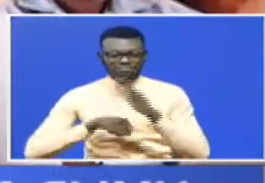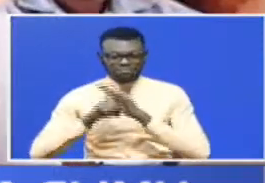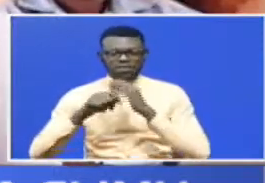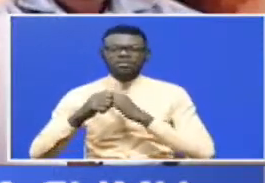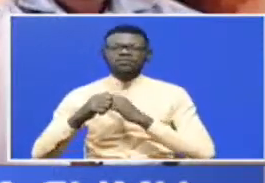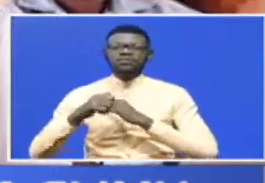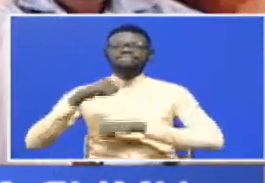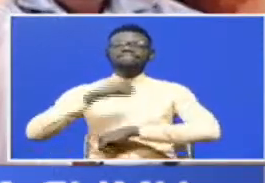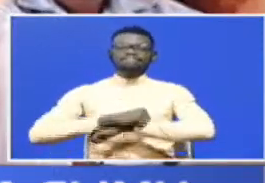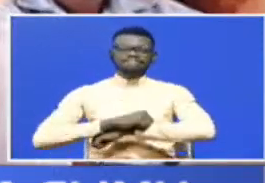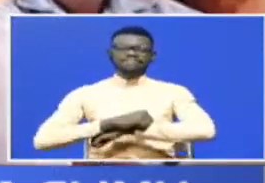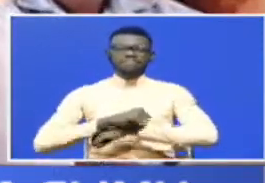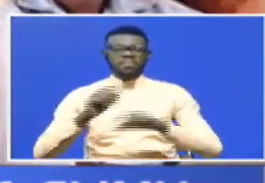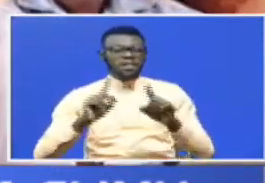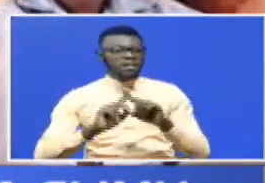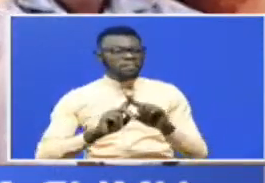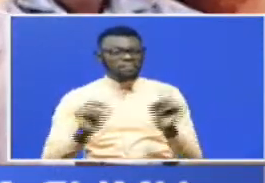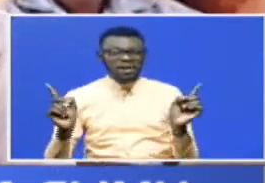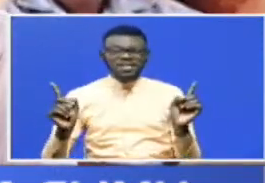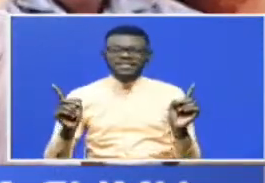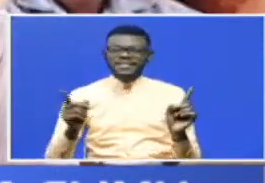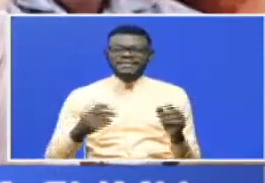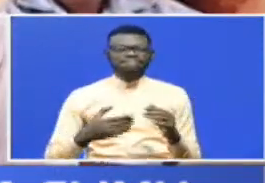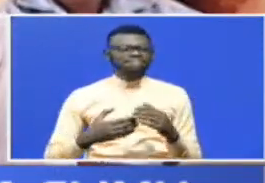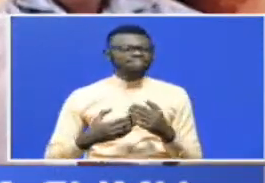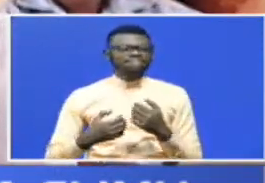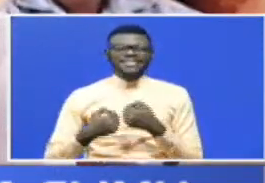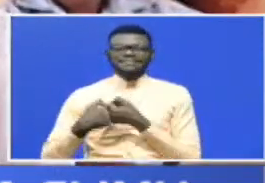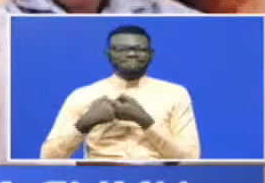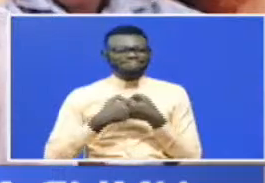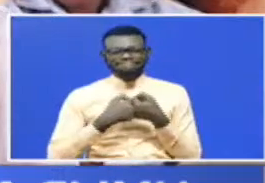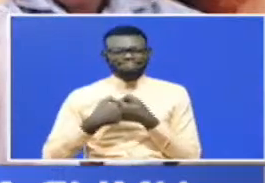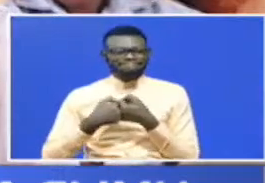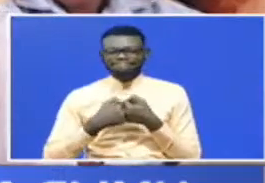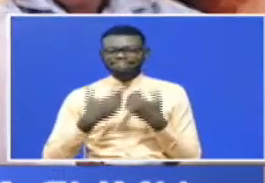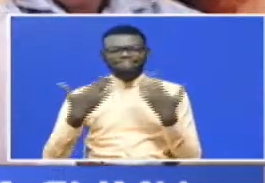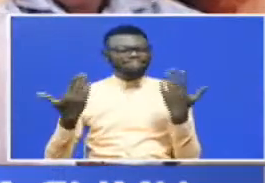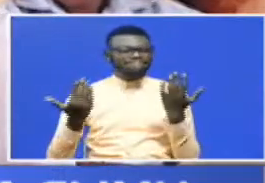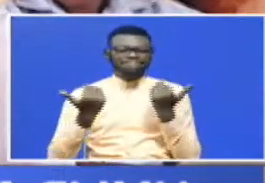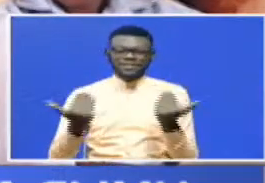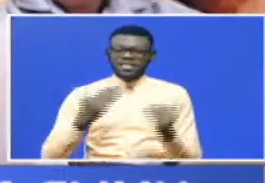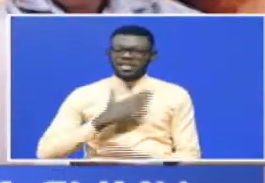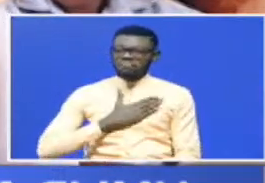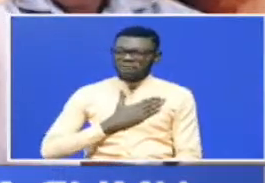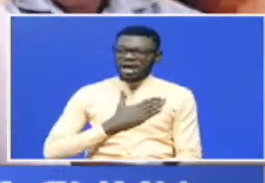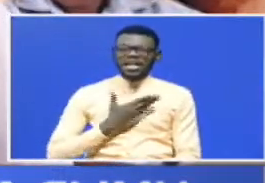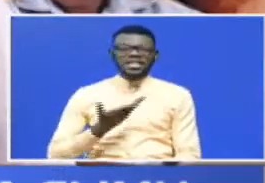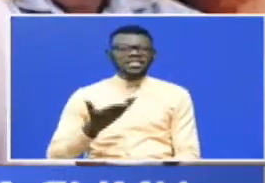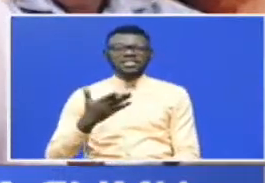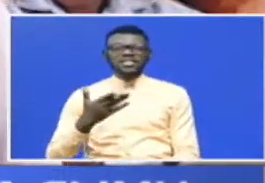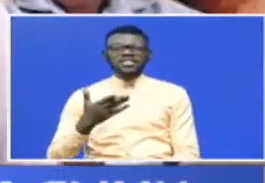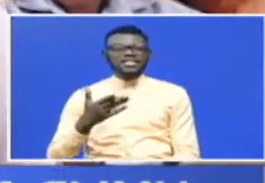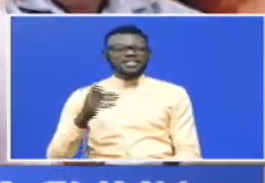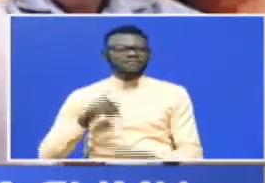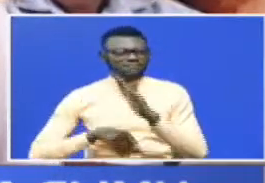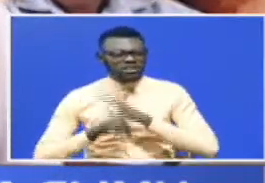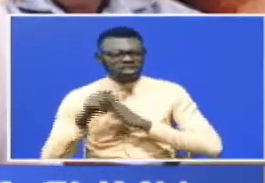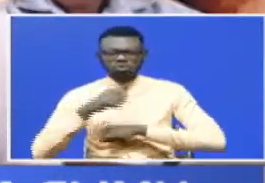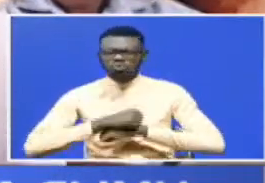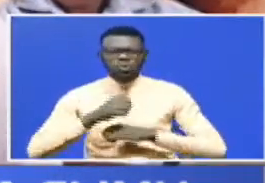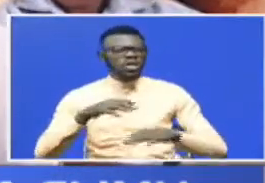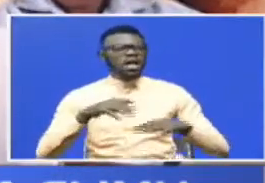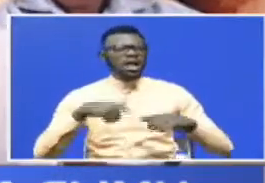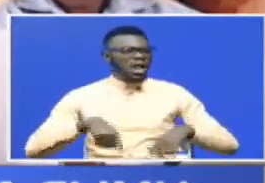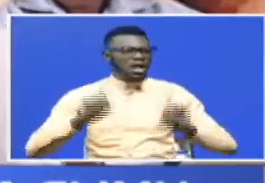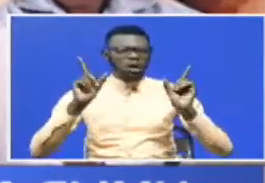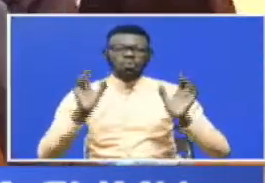ambao wako pale. Lakini masikitiko ni kwamba haikuwezekana watoto wangu kukubaliwa kwa sababu ya